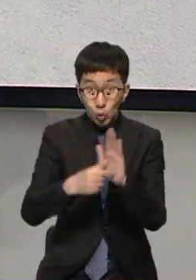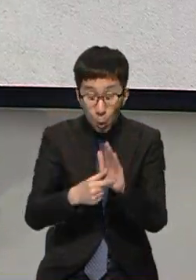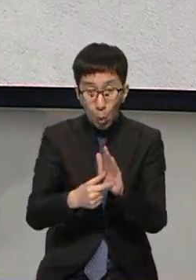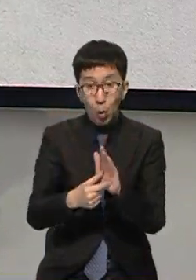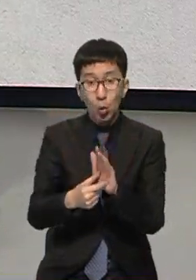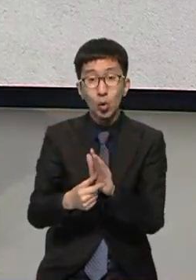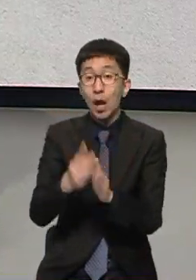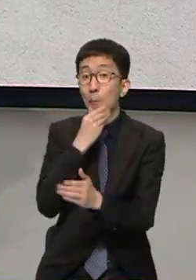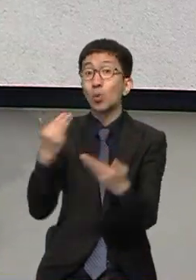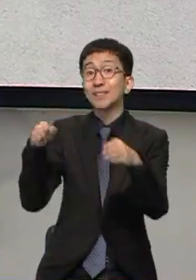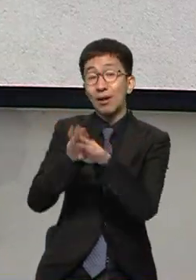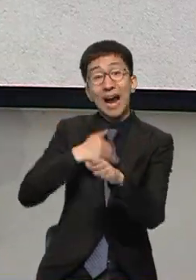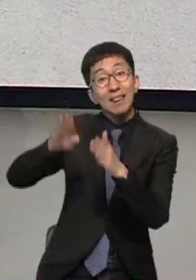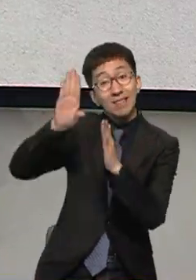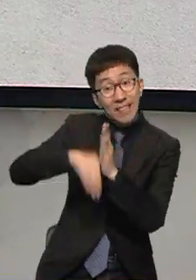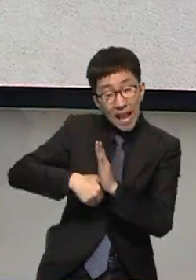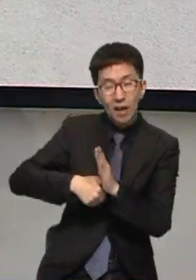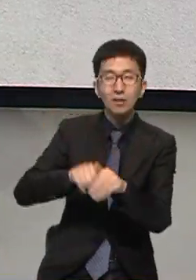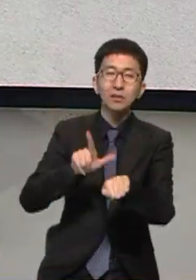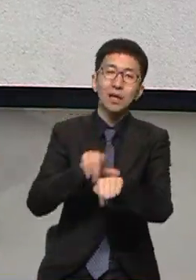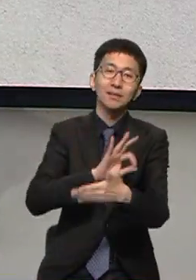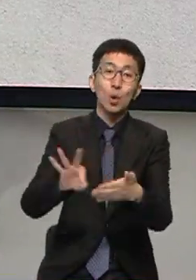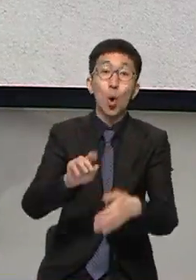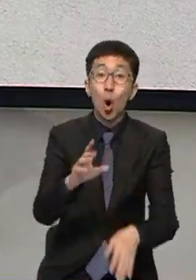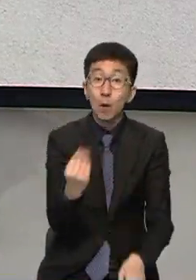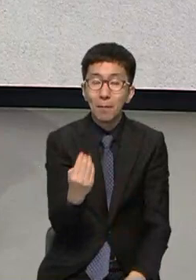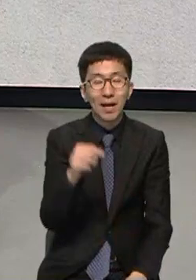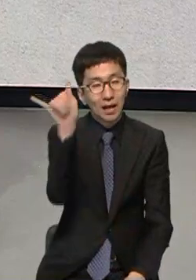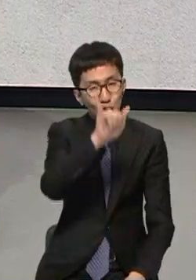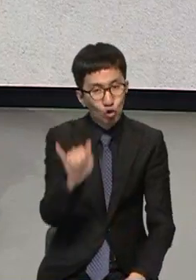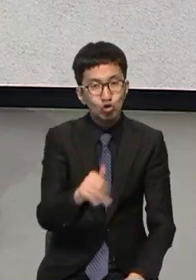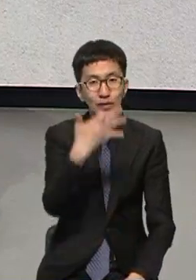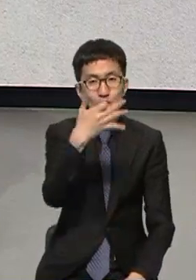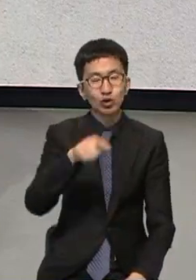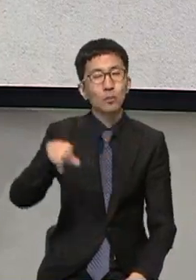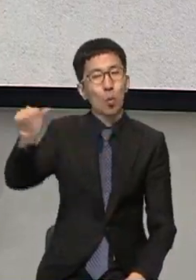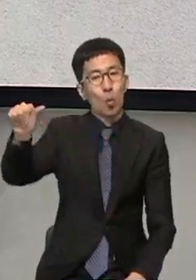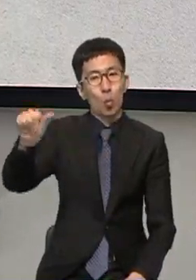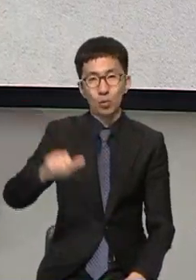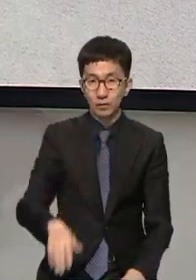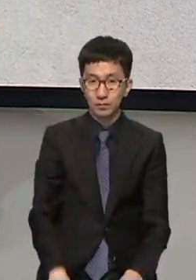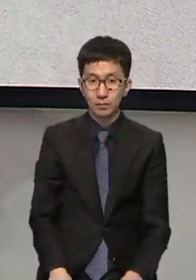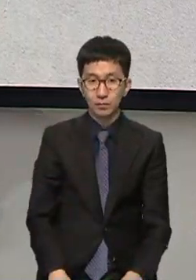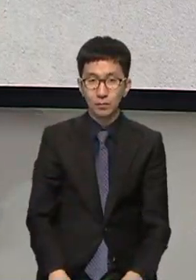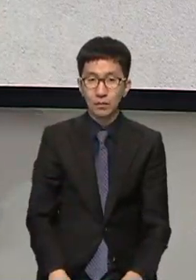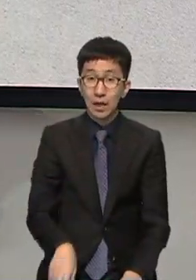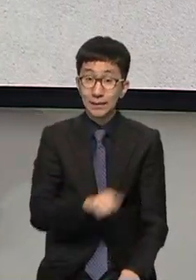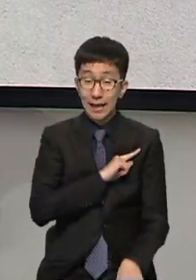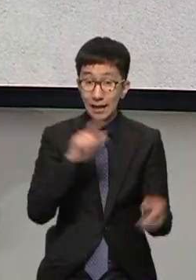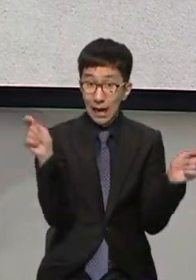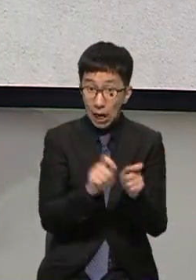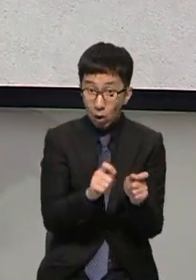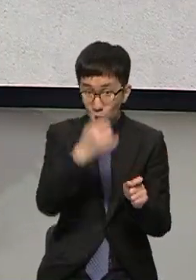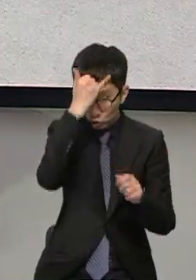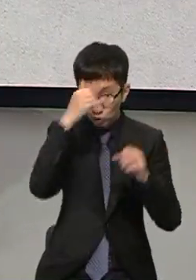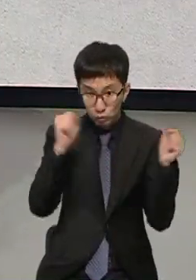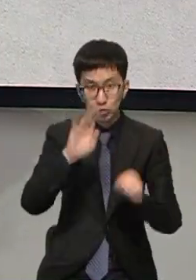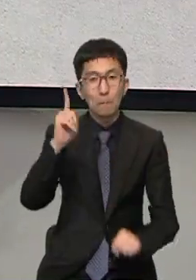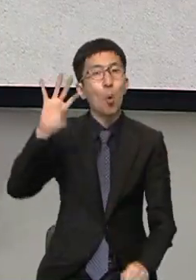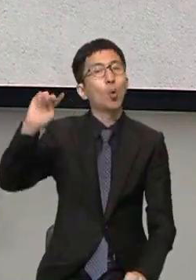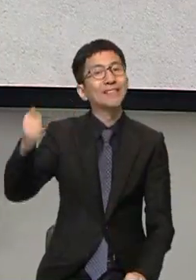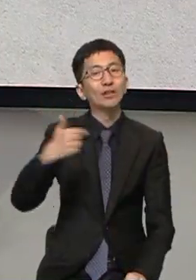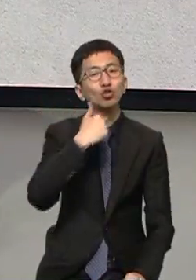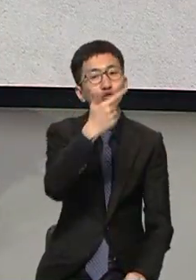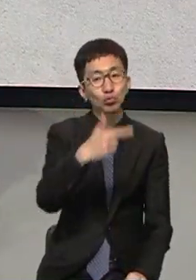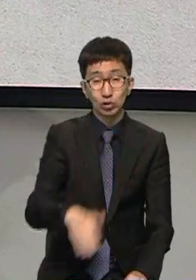기초단체별로 조사한 겁니다. 전국 평균 19.5분, 가장 적게 걸리는 곳은 6분 충북 보은군이고요.